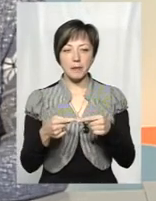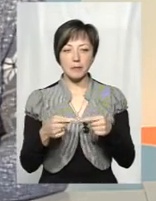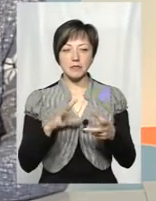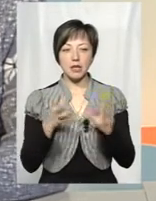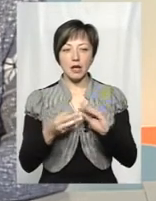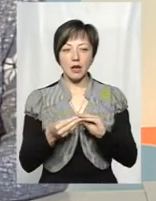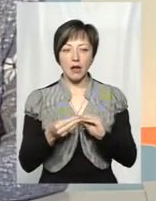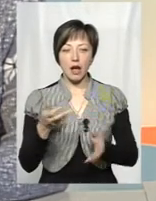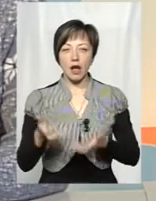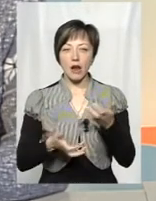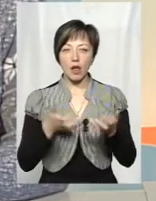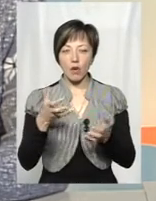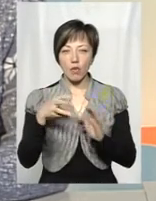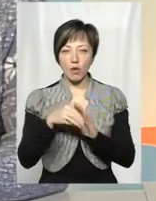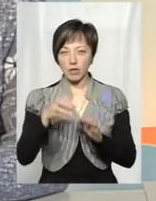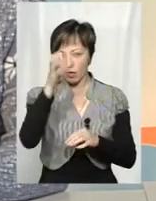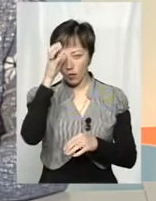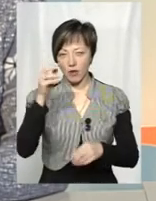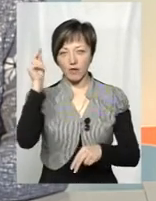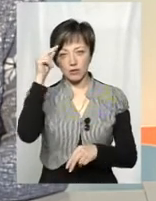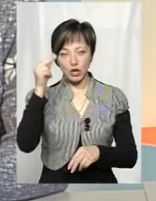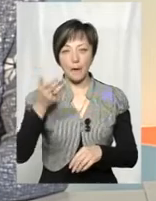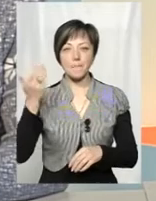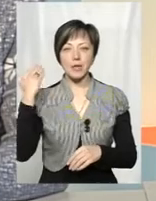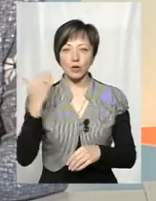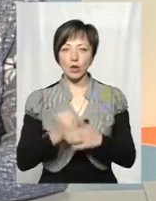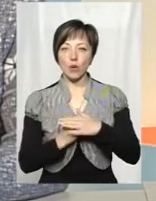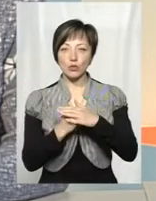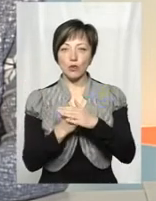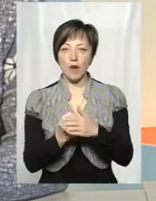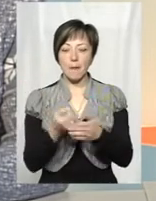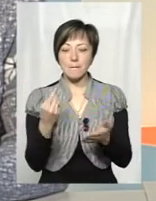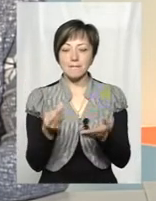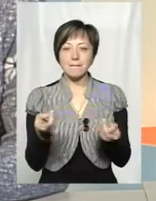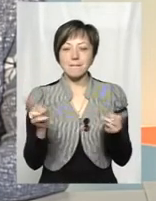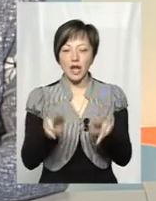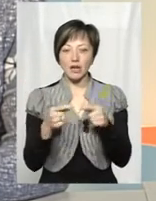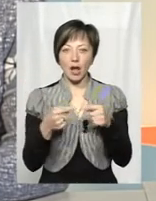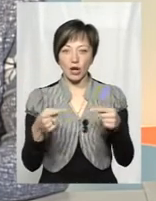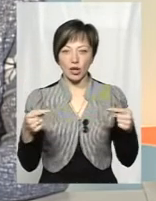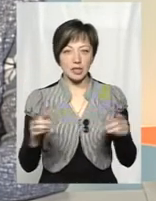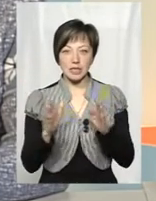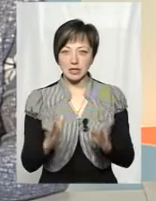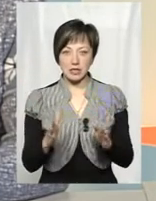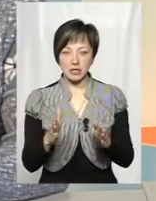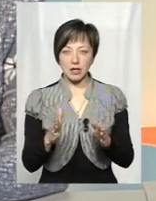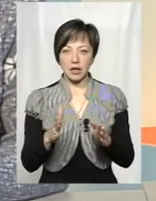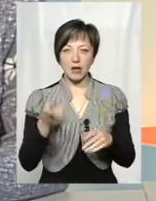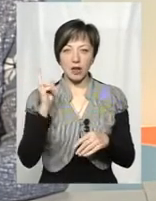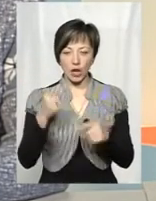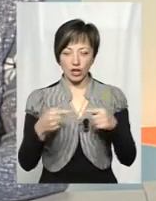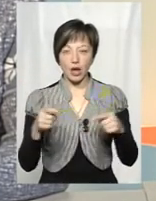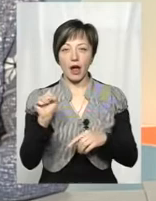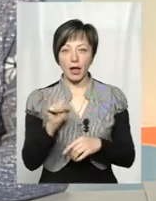взагалі, археологія – це наука, яка вивчає минуле на основі матеріальних решток. Тобто не тільки самих артефактів,